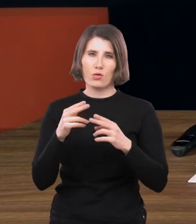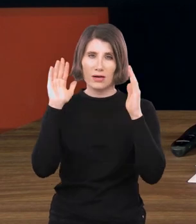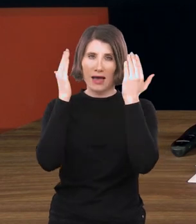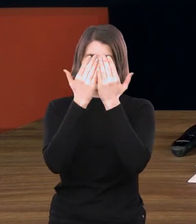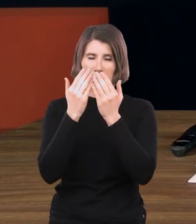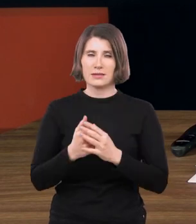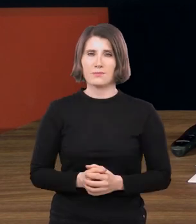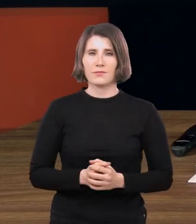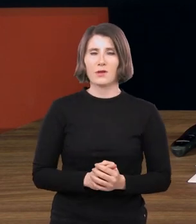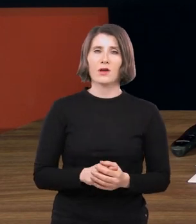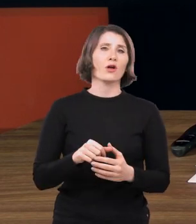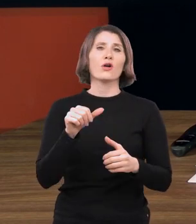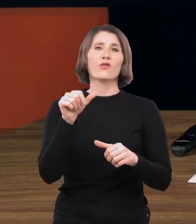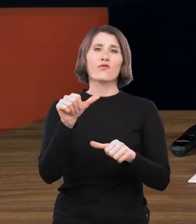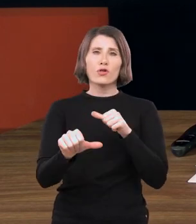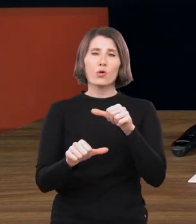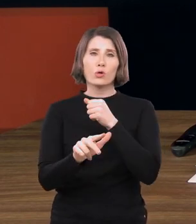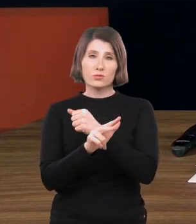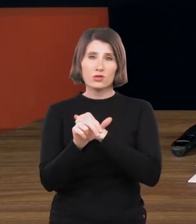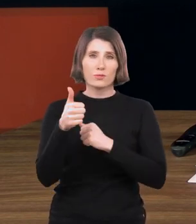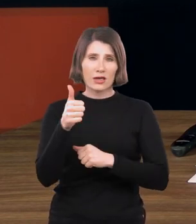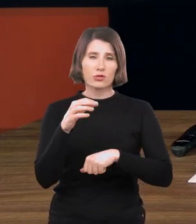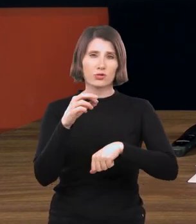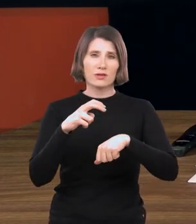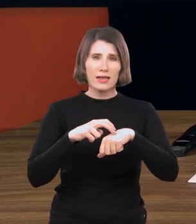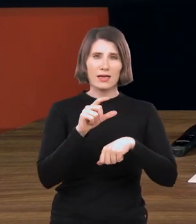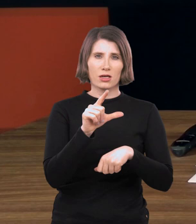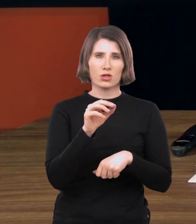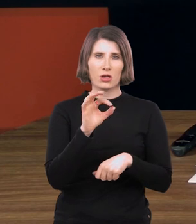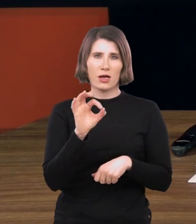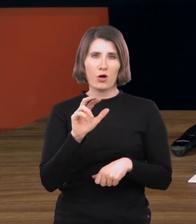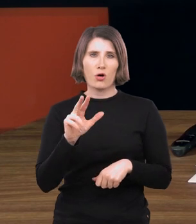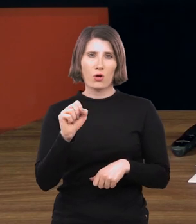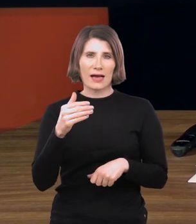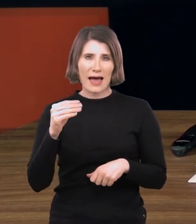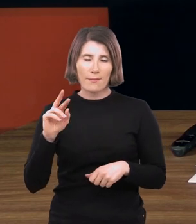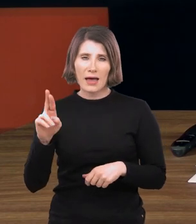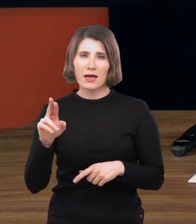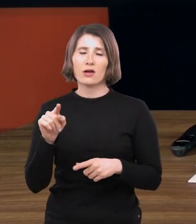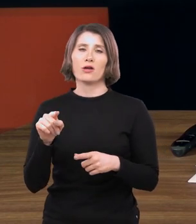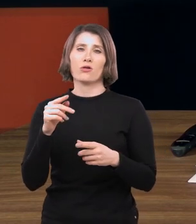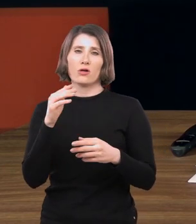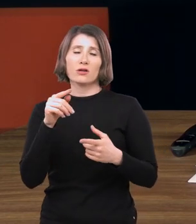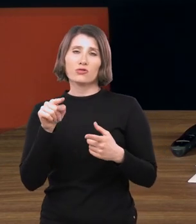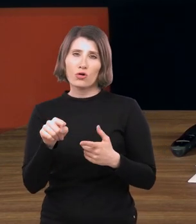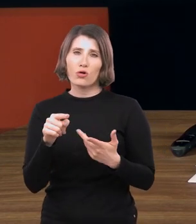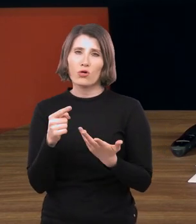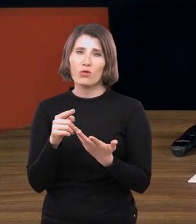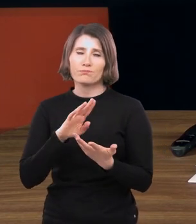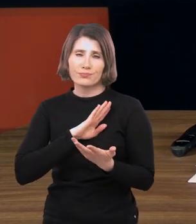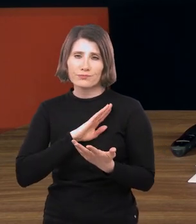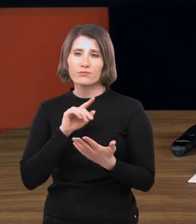Kanner umiera w 1981 roku, autyzm jest już uznany jako osobna,